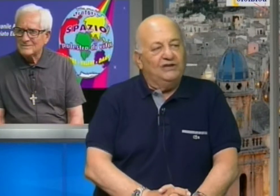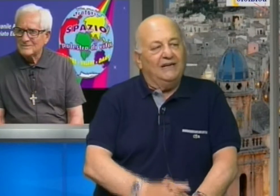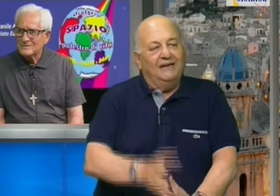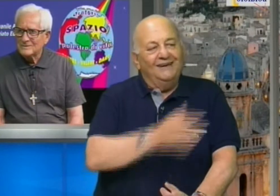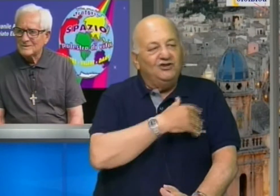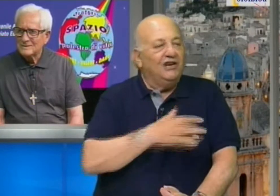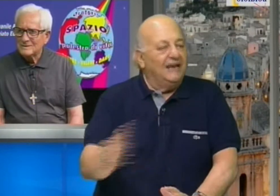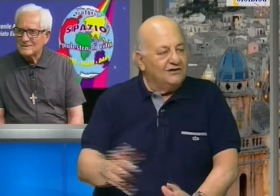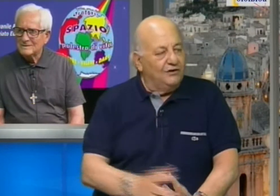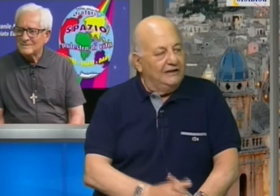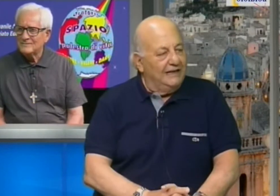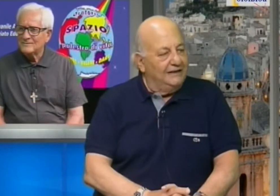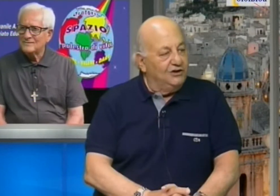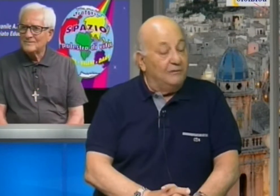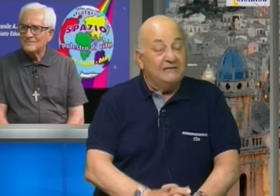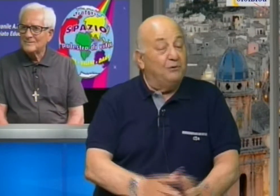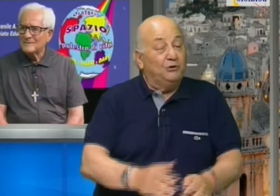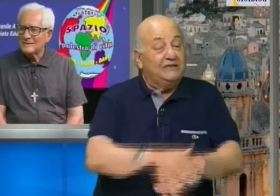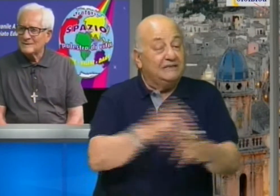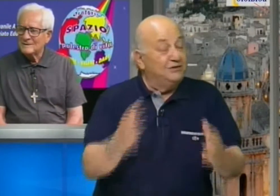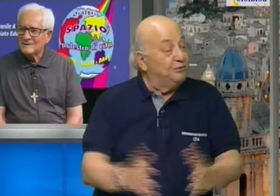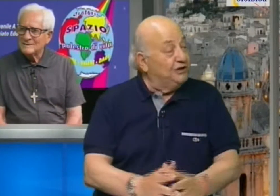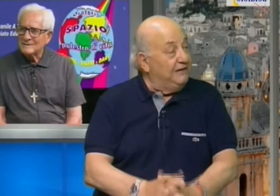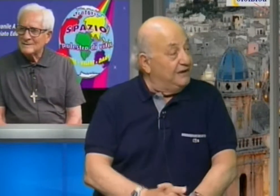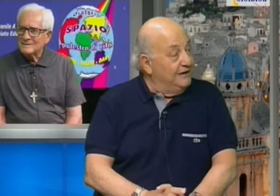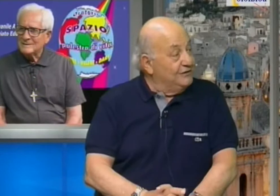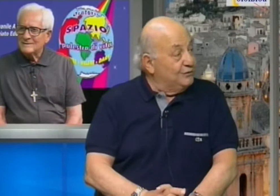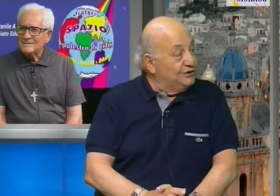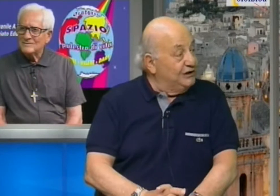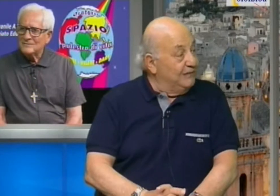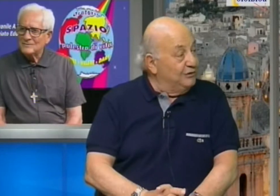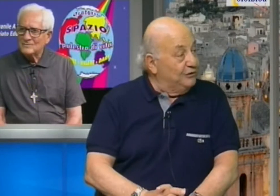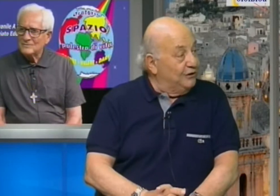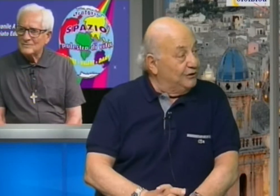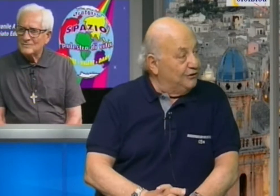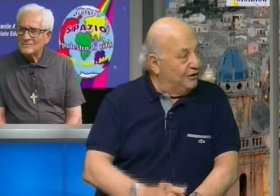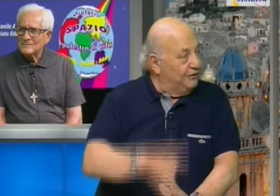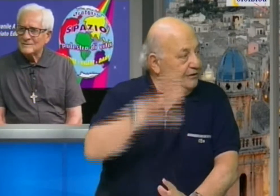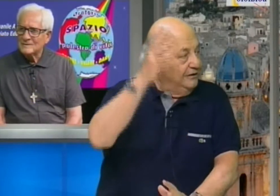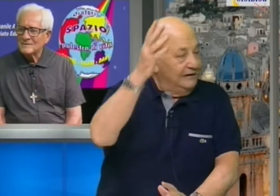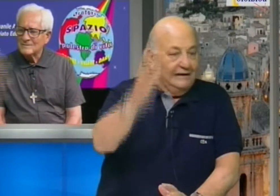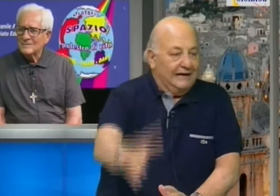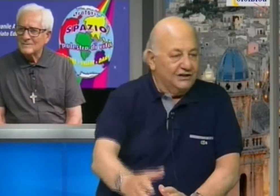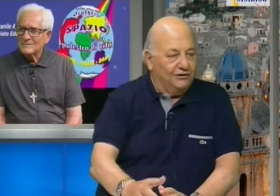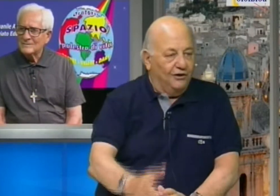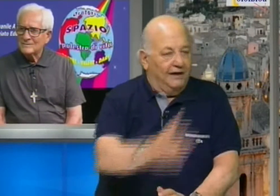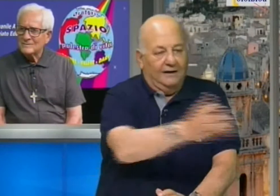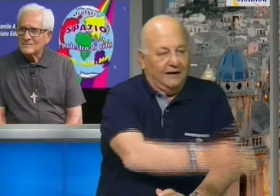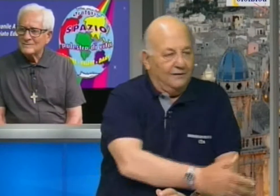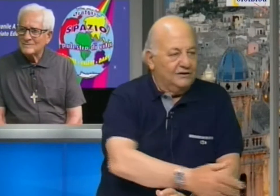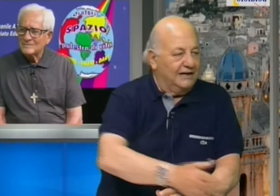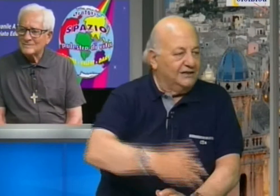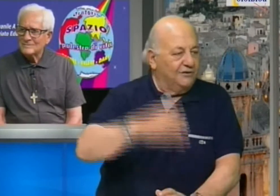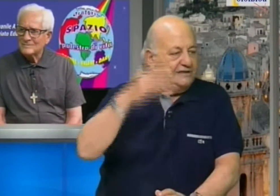sono uscite generazioni intere di giovani, per esempio moltissimi sportivi sono usciti dal mondo dell'oratorio, calciatori,